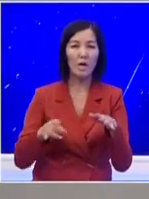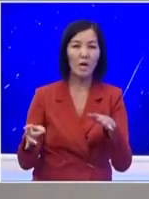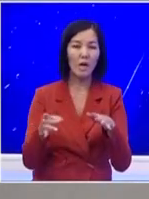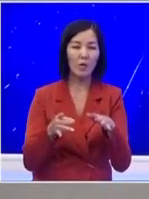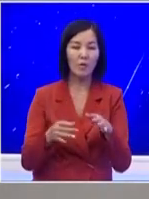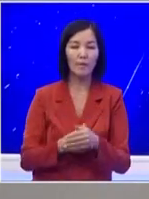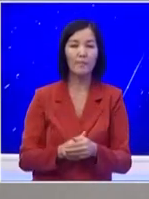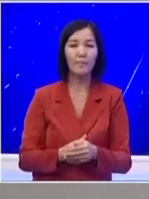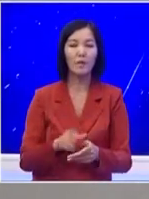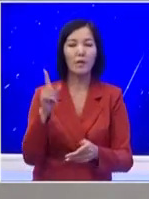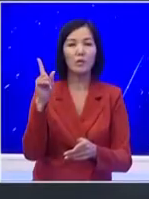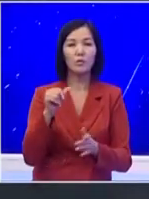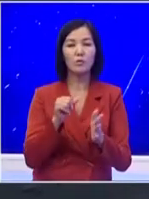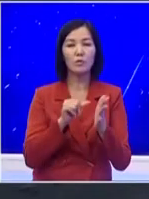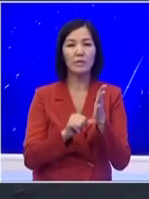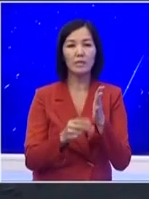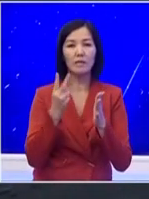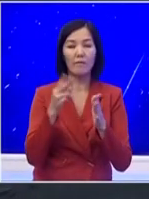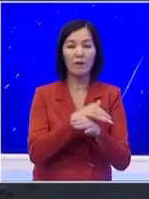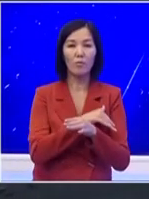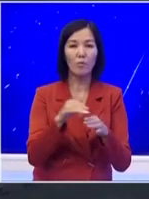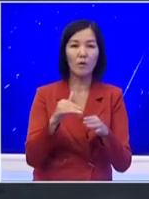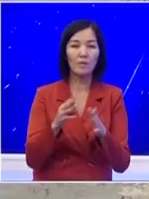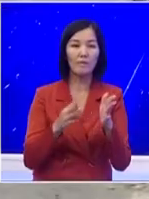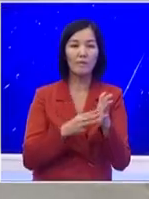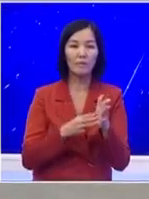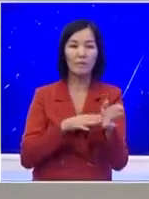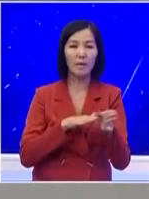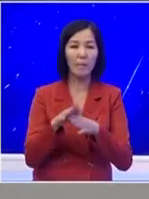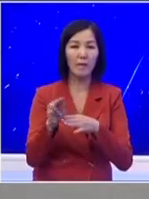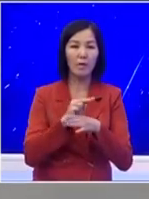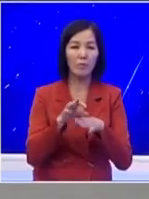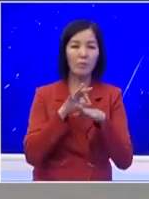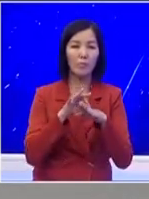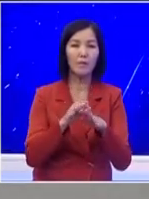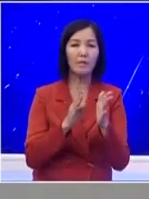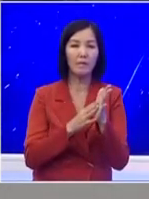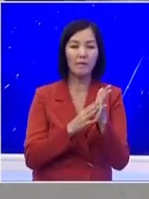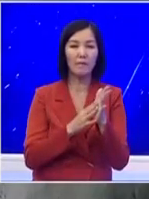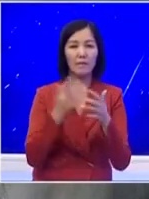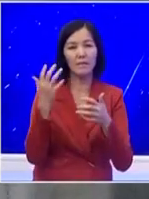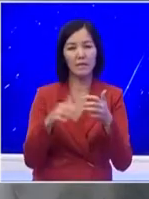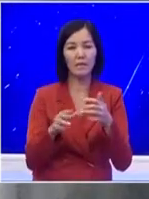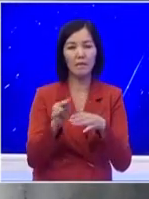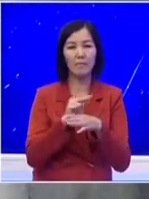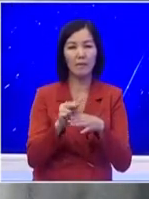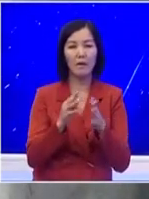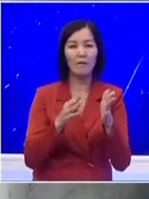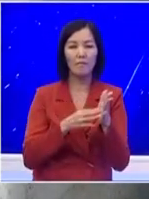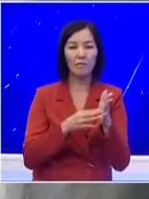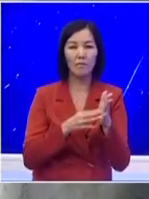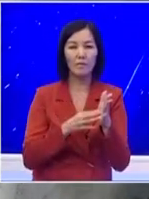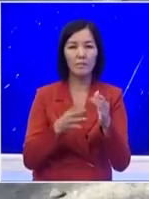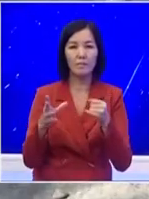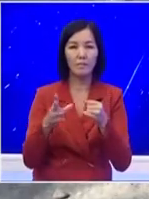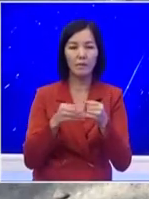Из 162 улиц районного центра на 8 будет произведен капитальный ремонт. На 9 ведется текущий, на 8 – гравийная